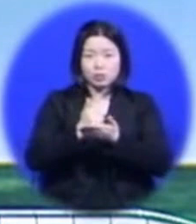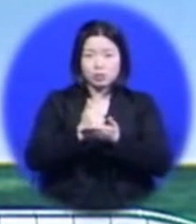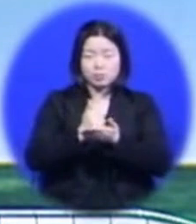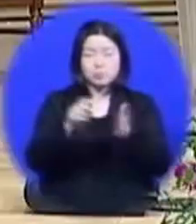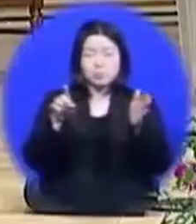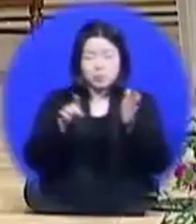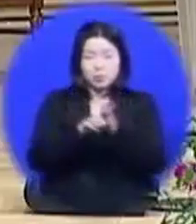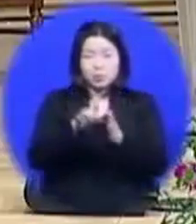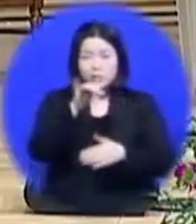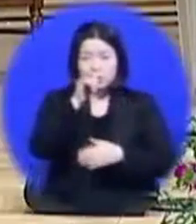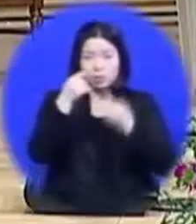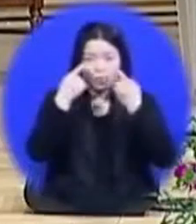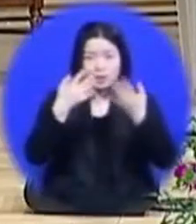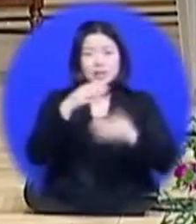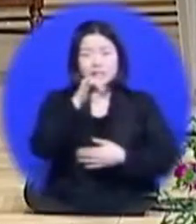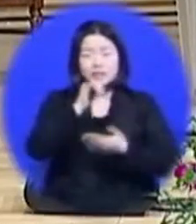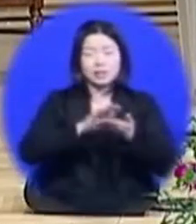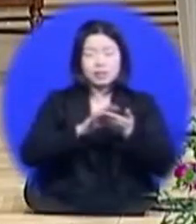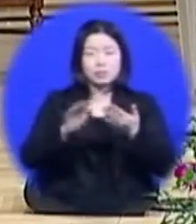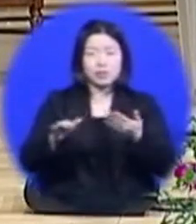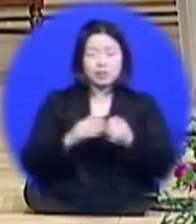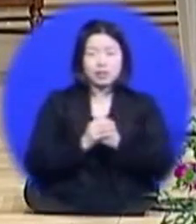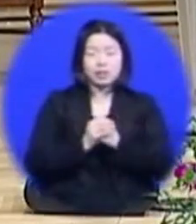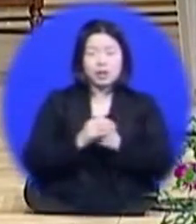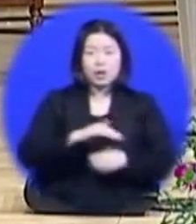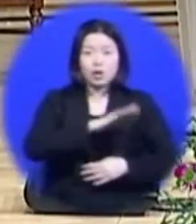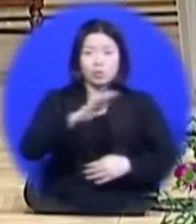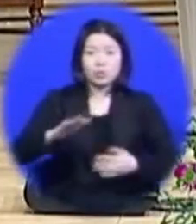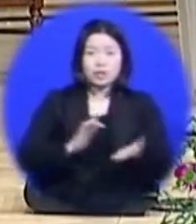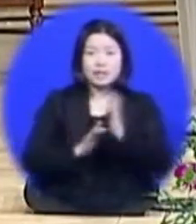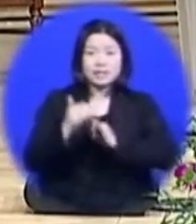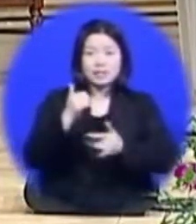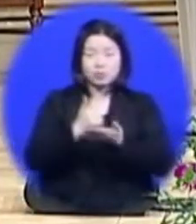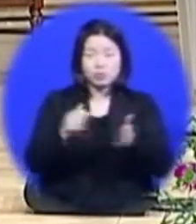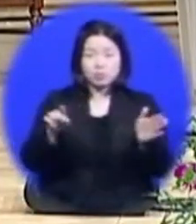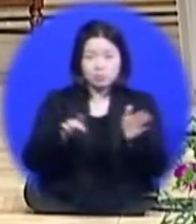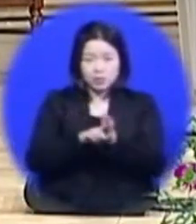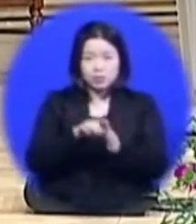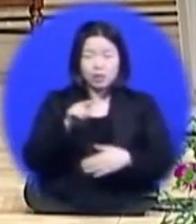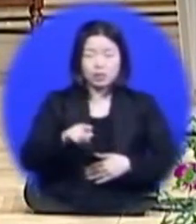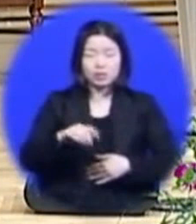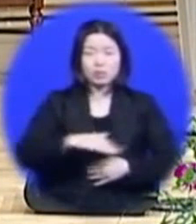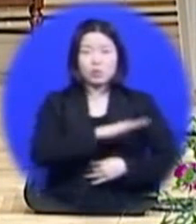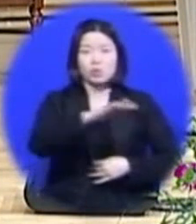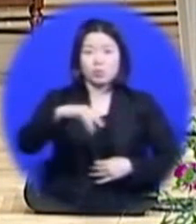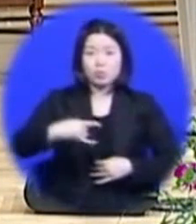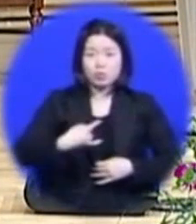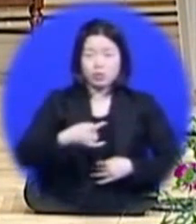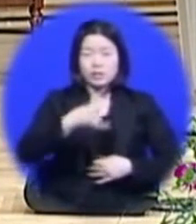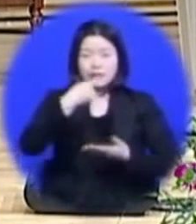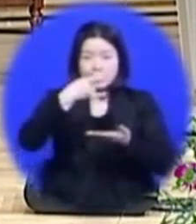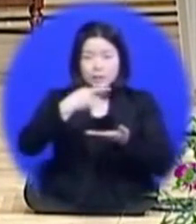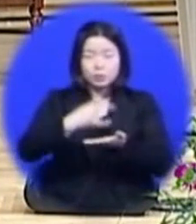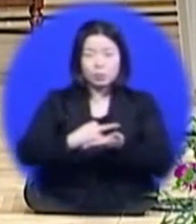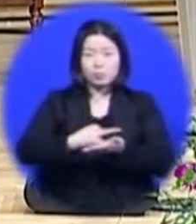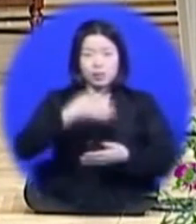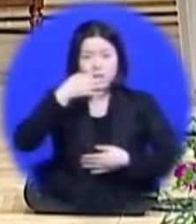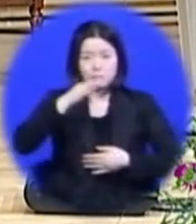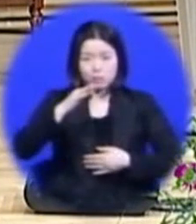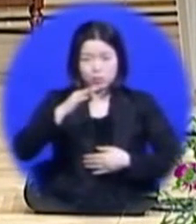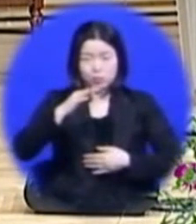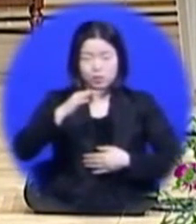때문입니다. 우리가 예수님을 믿는다는 것은 우리를 의롭다고 하신 주 예수님, 십자가에서 우리를